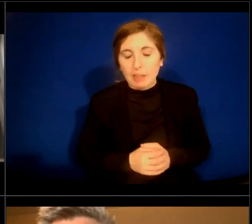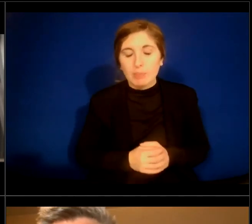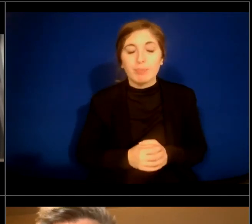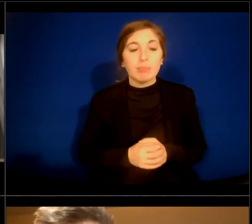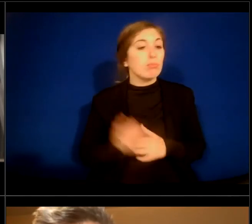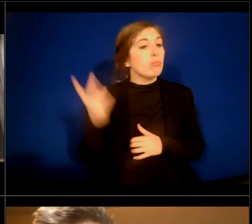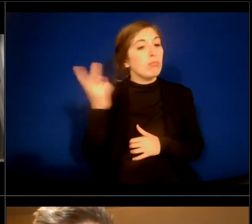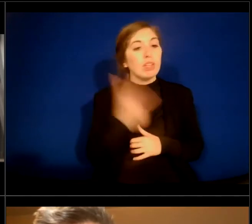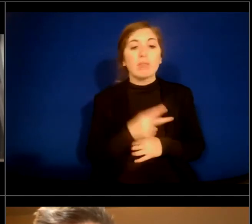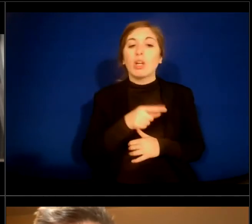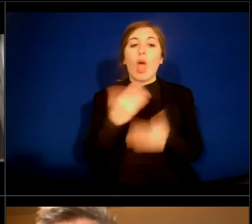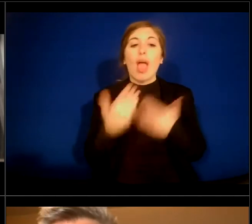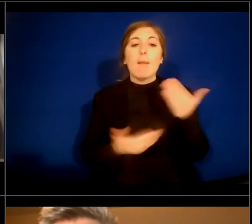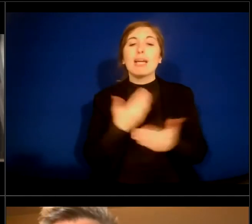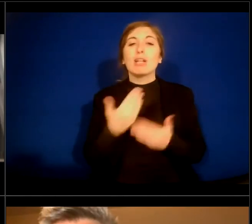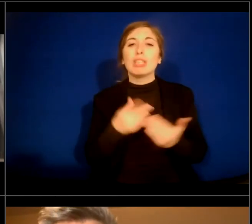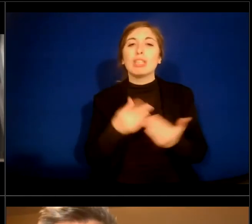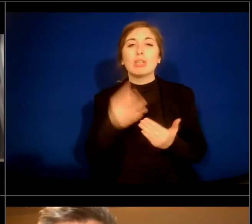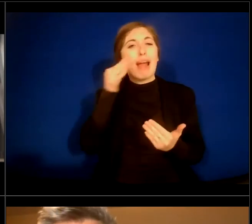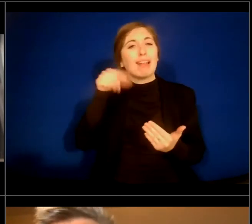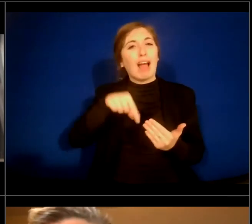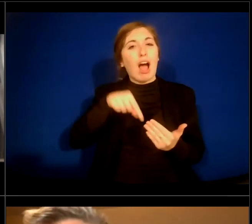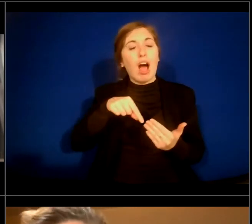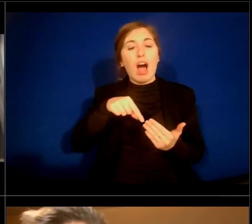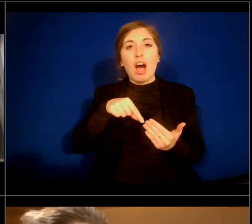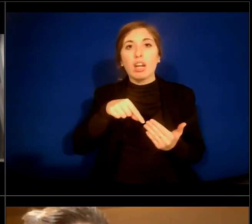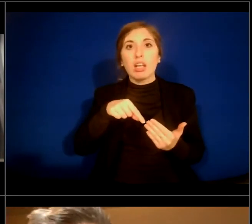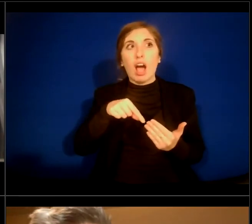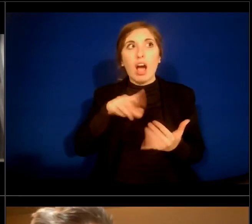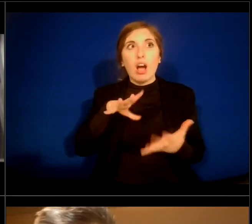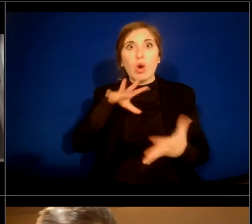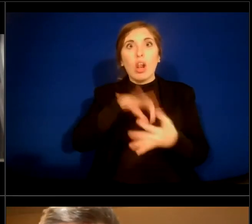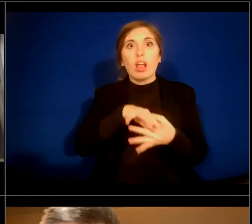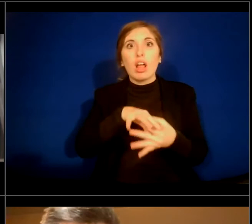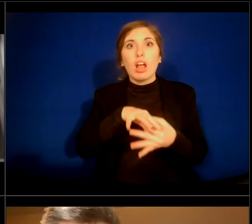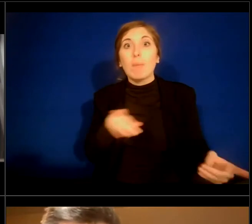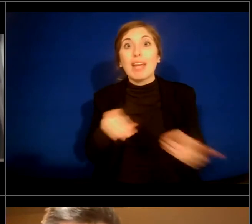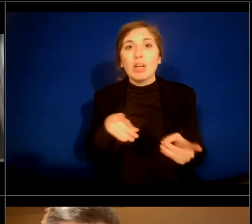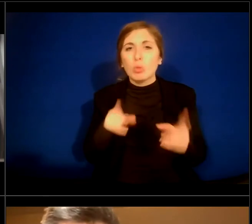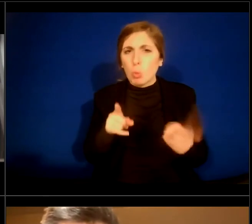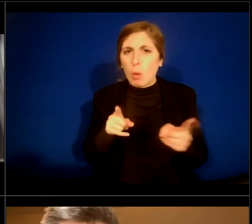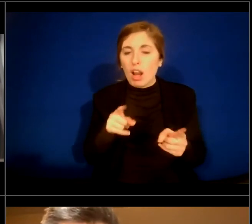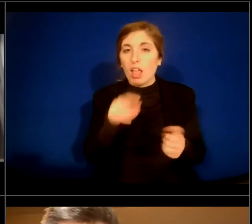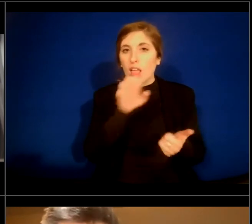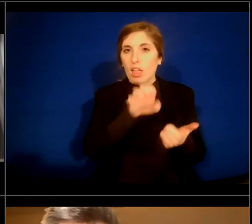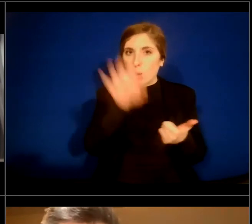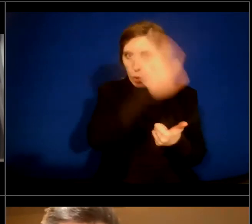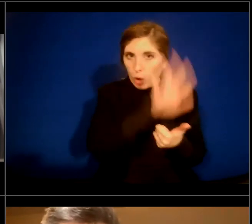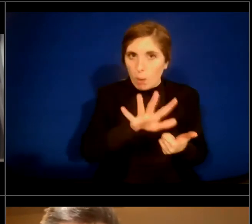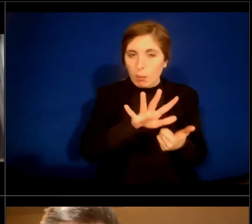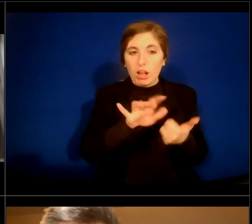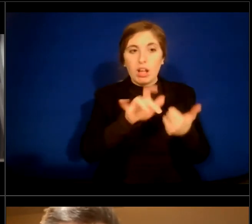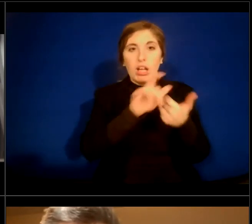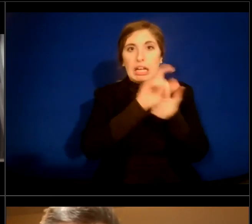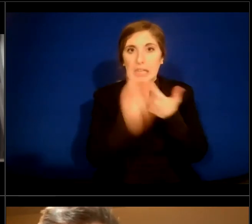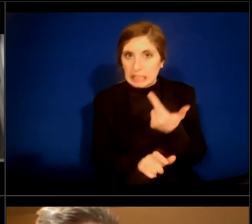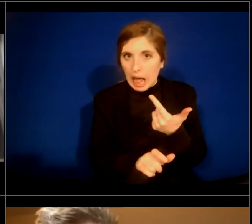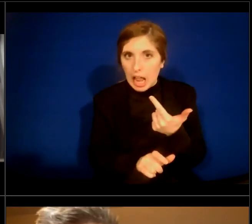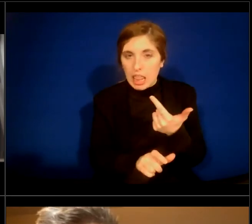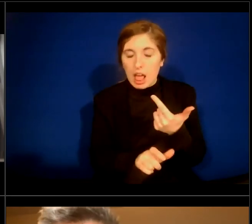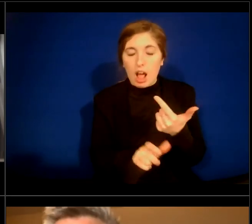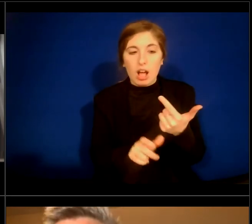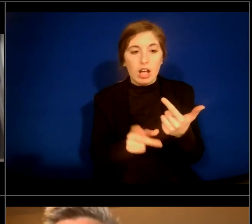umanitaria si sta verificando in un momento in cui e l'Europa e l'Italia sono